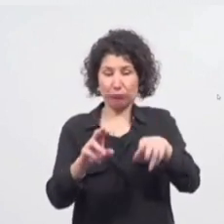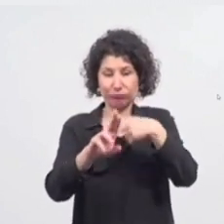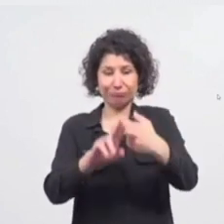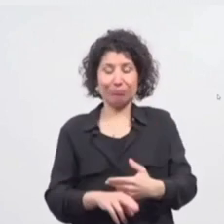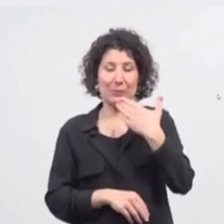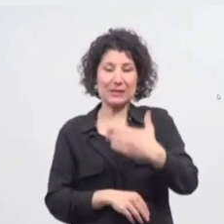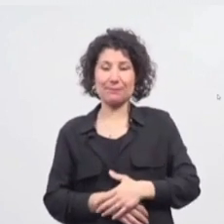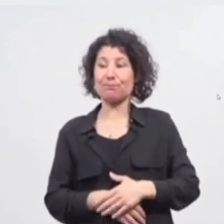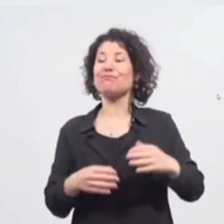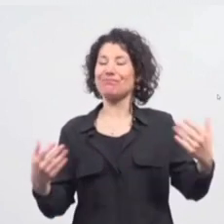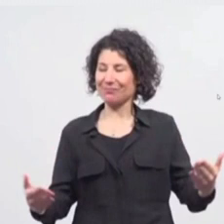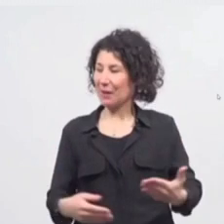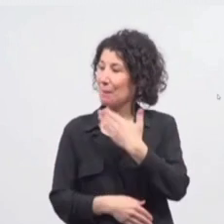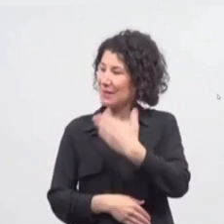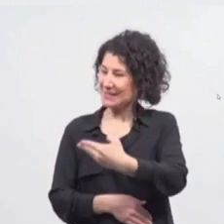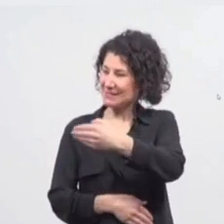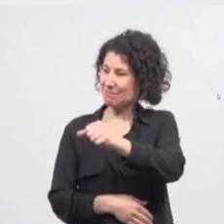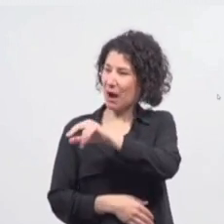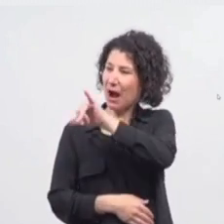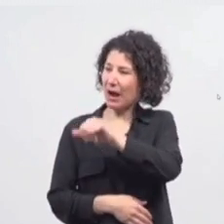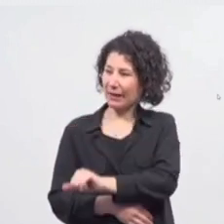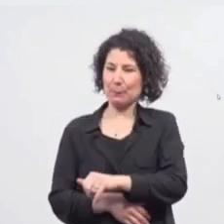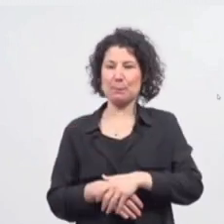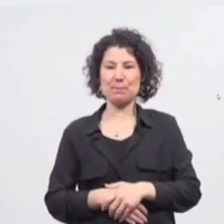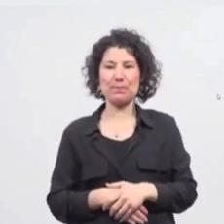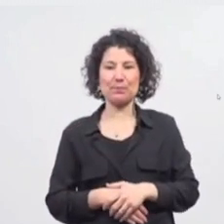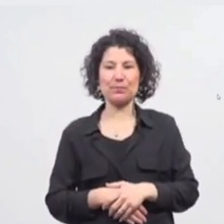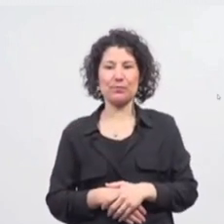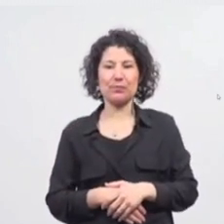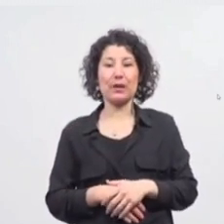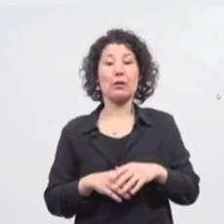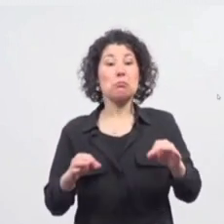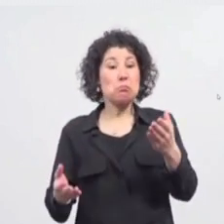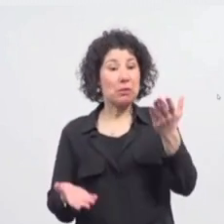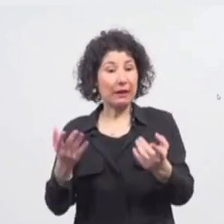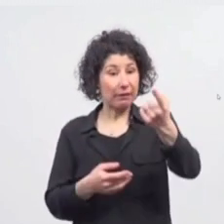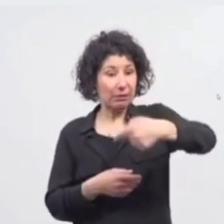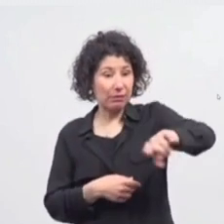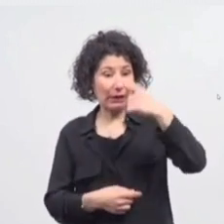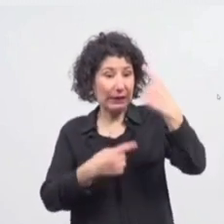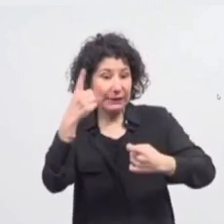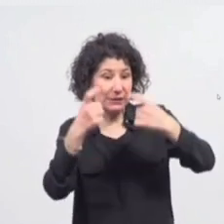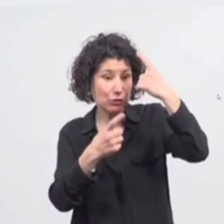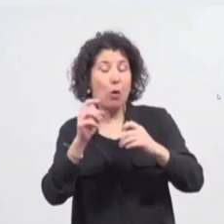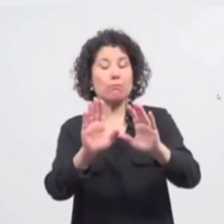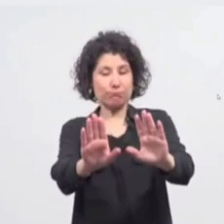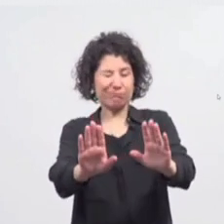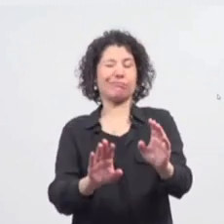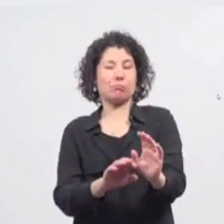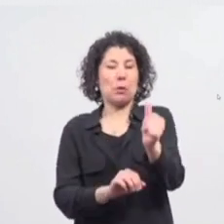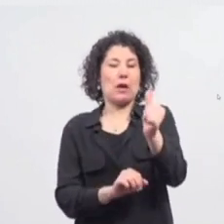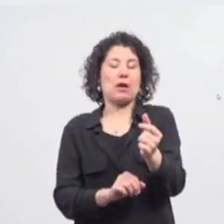Maria. Alors, le moment est venu des questions éventuelles. Une petite précision,